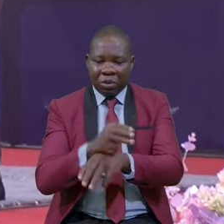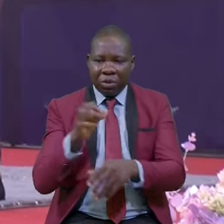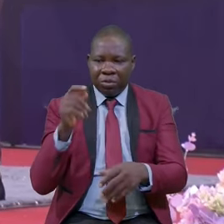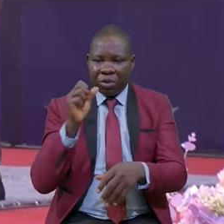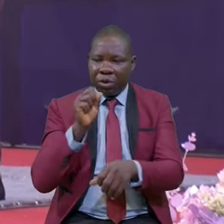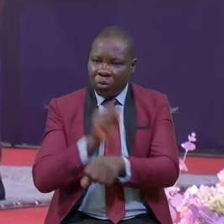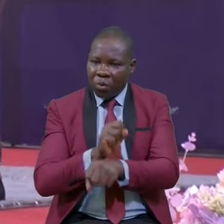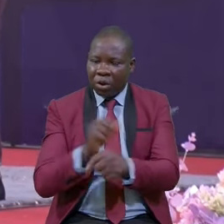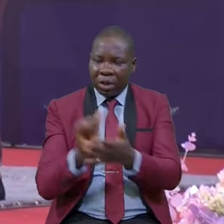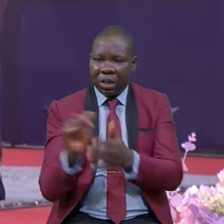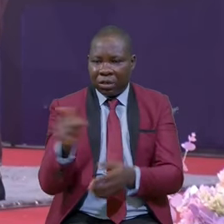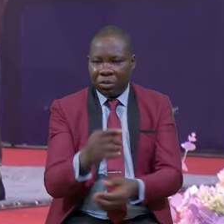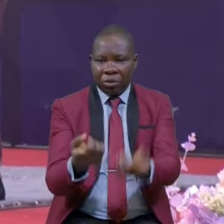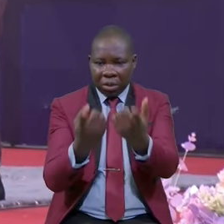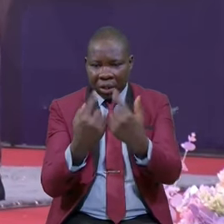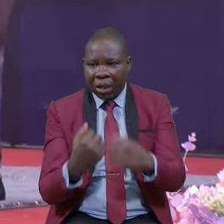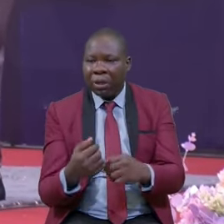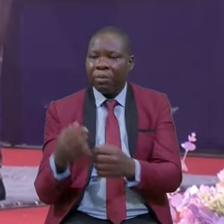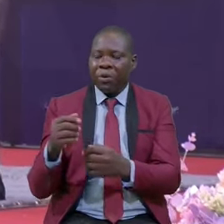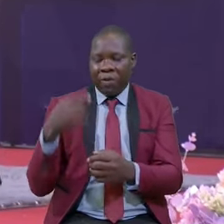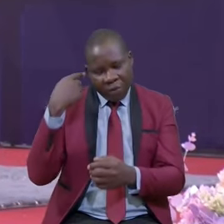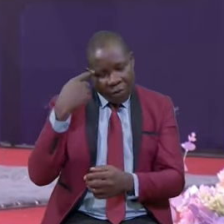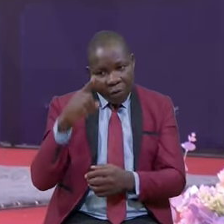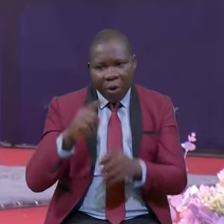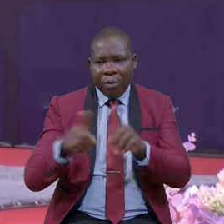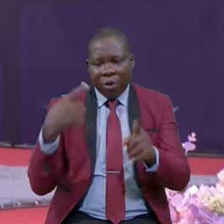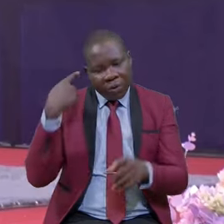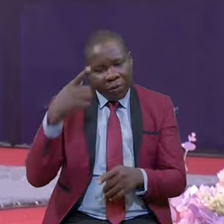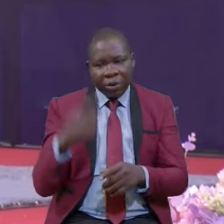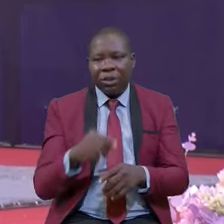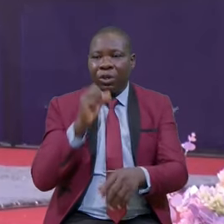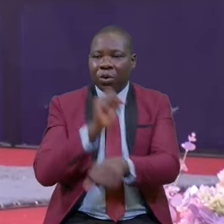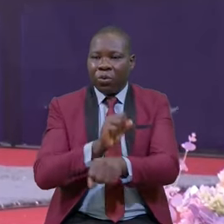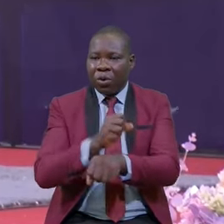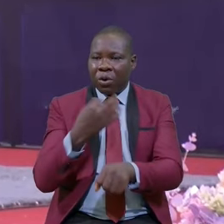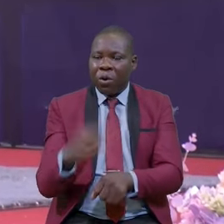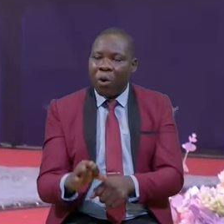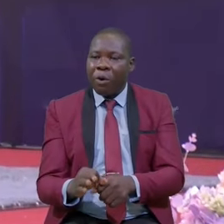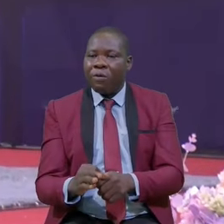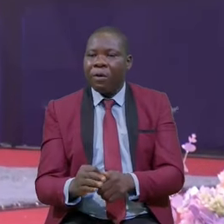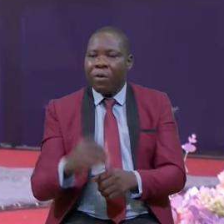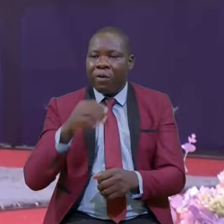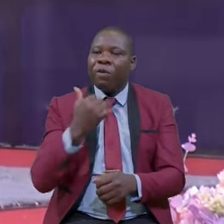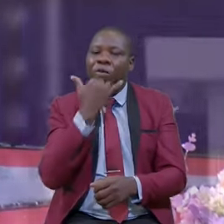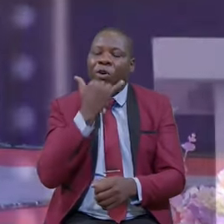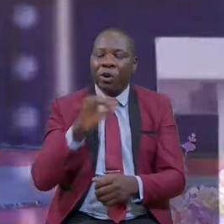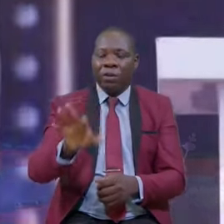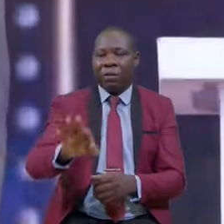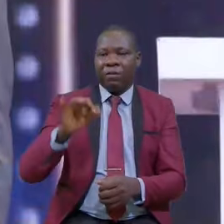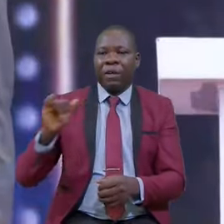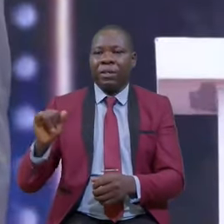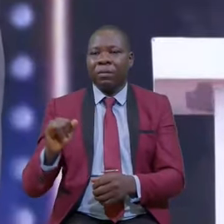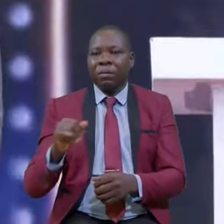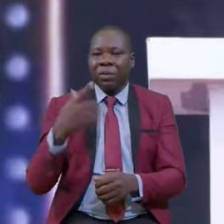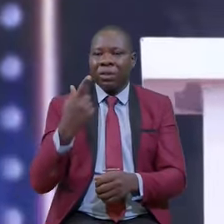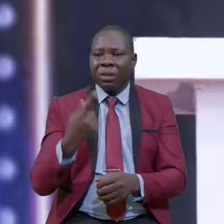te prépare pour le ministère de la recherche de faute. Et tu commences à bâtir des clôtures autour de toi. Les gens qui vont